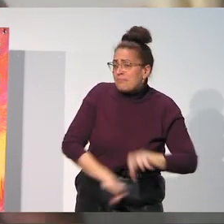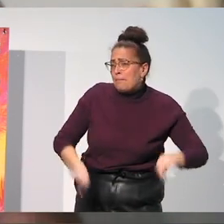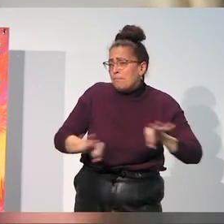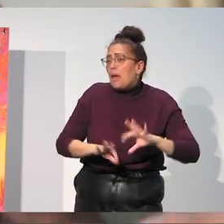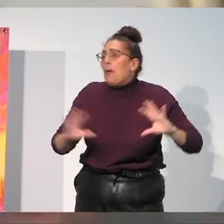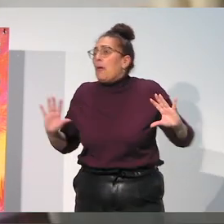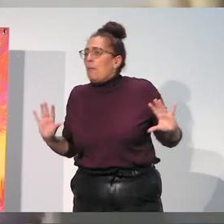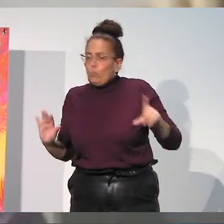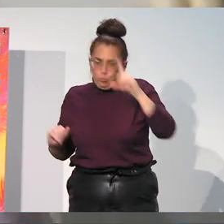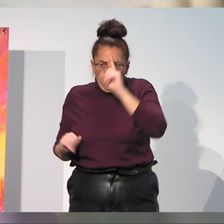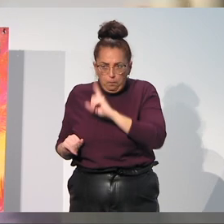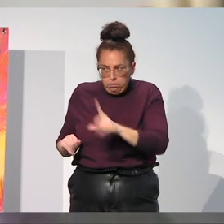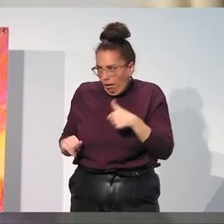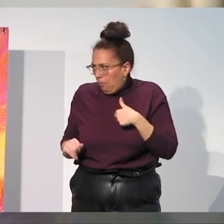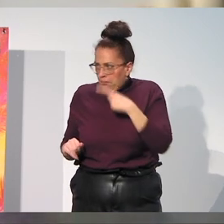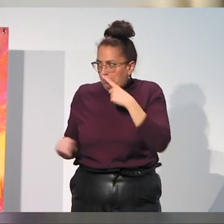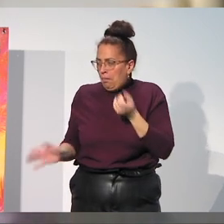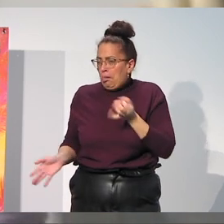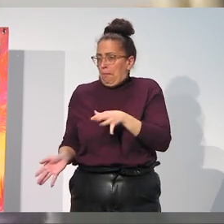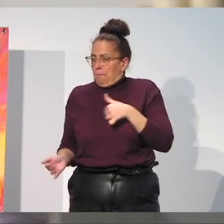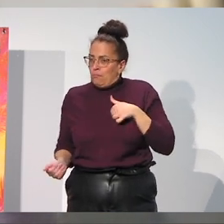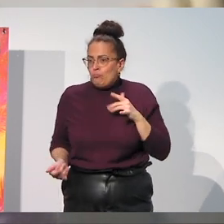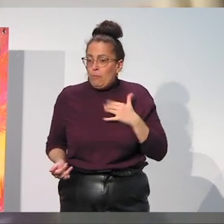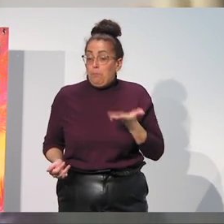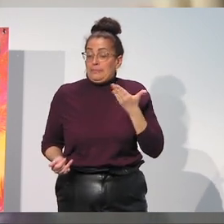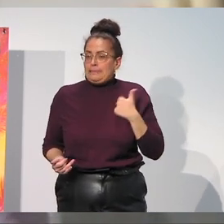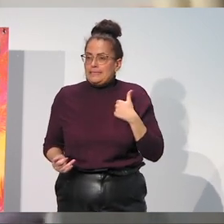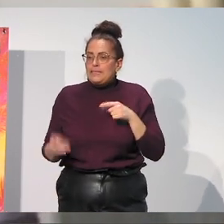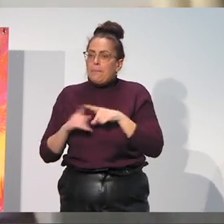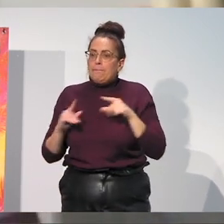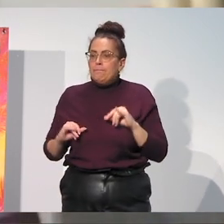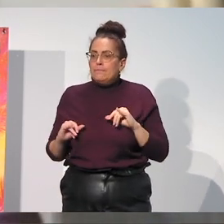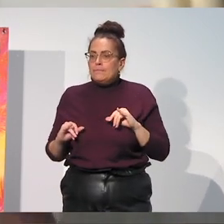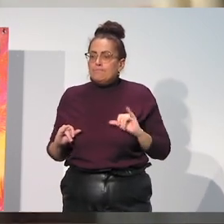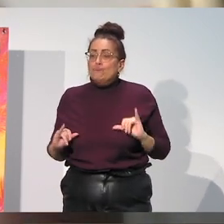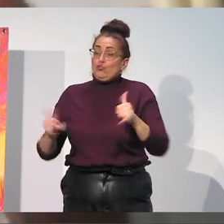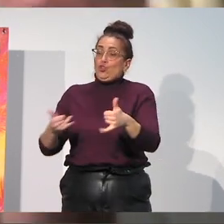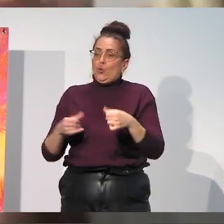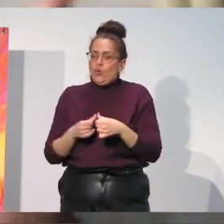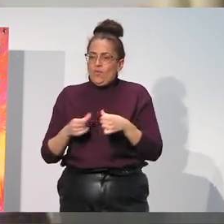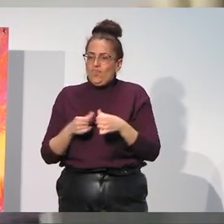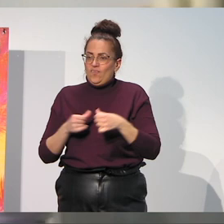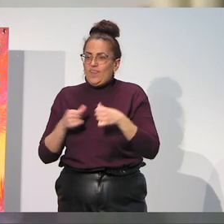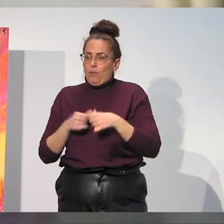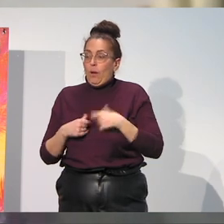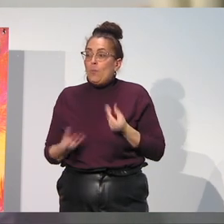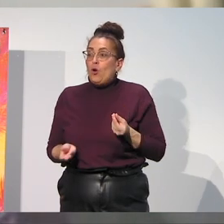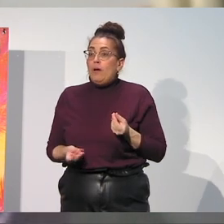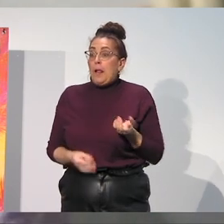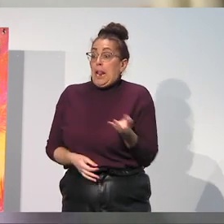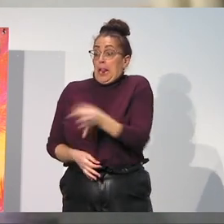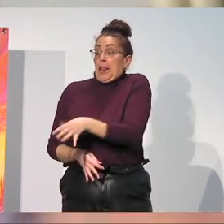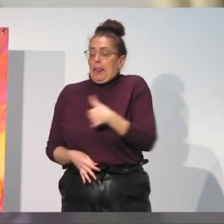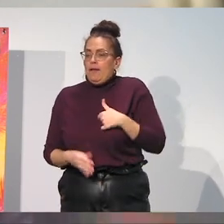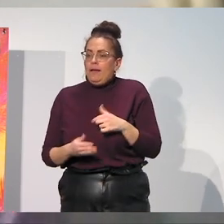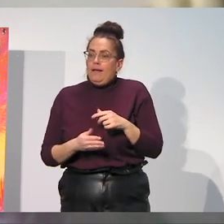dit que pourquoi pas, je me permettrais une sorte de jeu de mousquetaire, non, en l'appelant Octave et en faisant le lien avec l'autre livre.